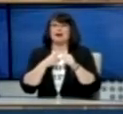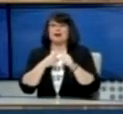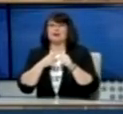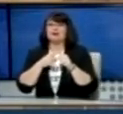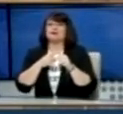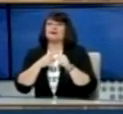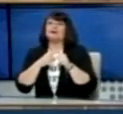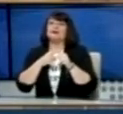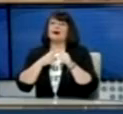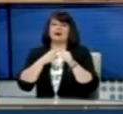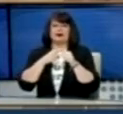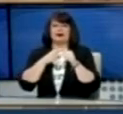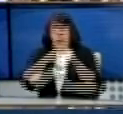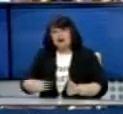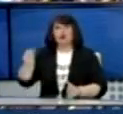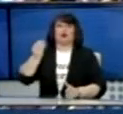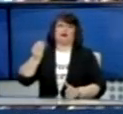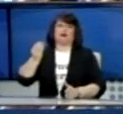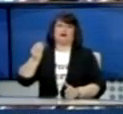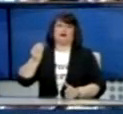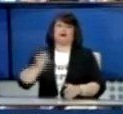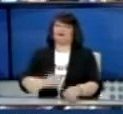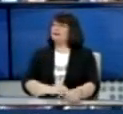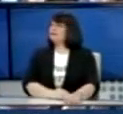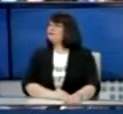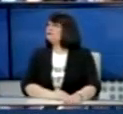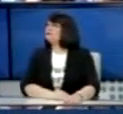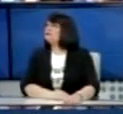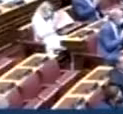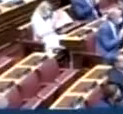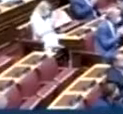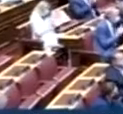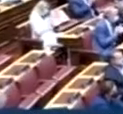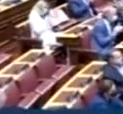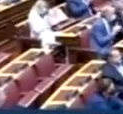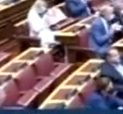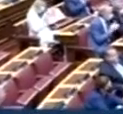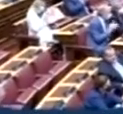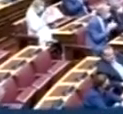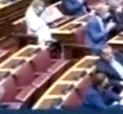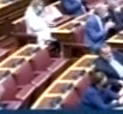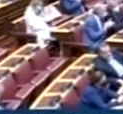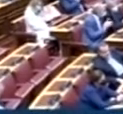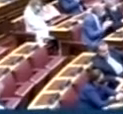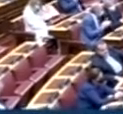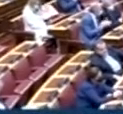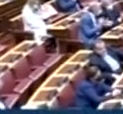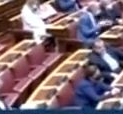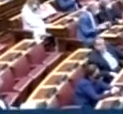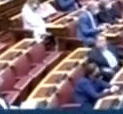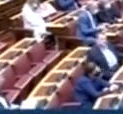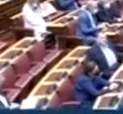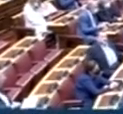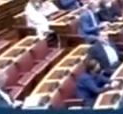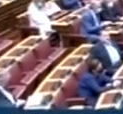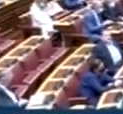Πρωθυπουργού. Αν διαβάσει κάποιος προσεκτικά το τι είχαμε υποσχεθεί στους Έλληνες πολίτες το 2019, θα δει